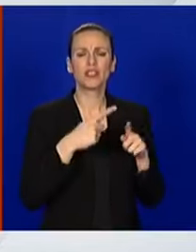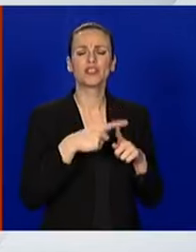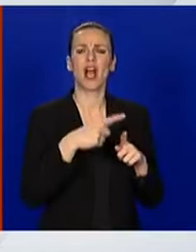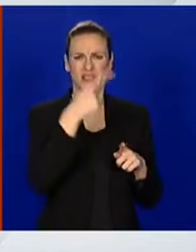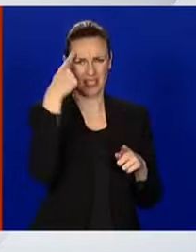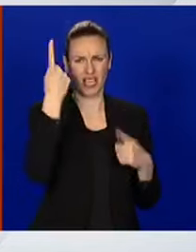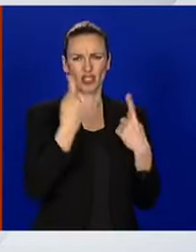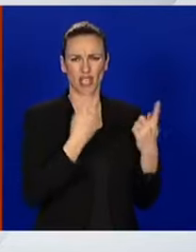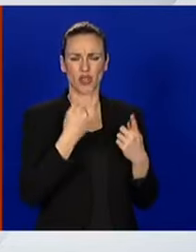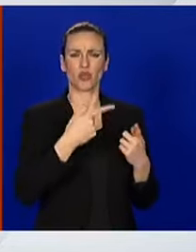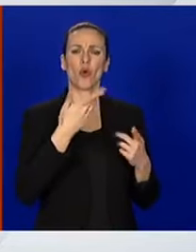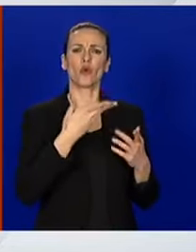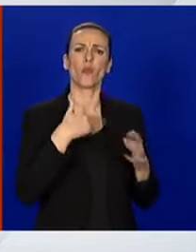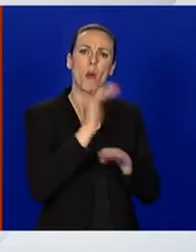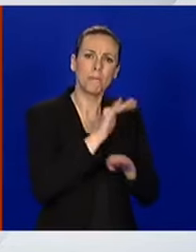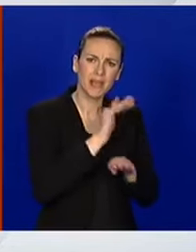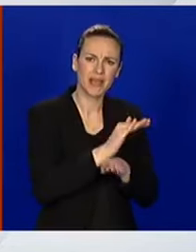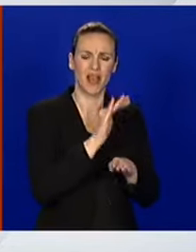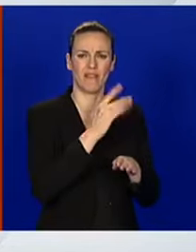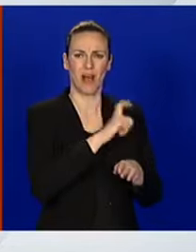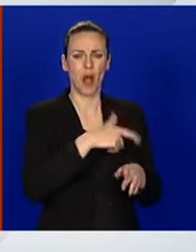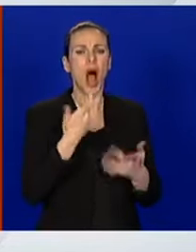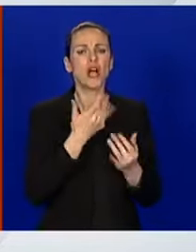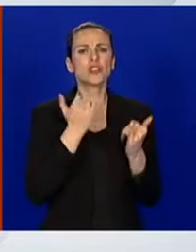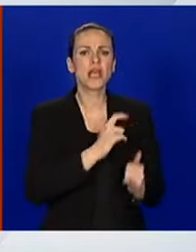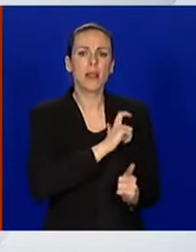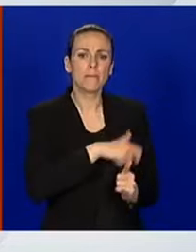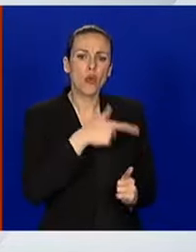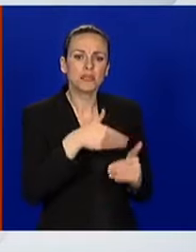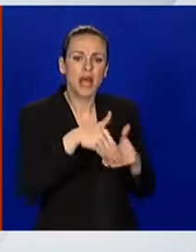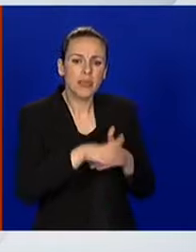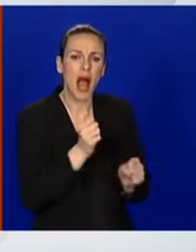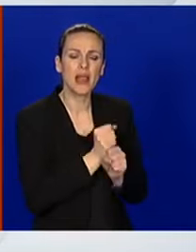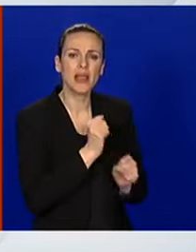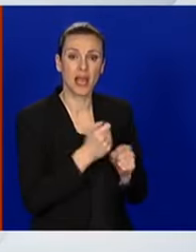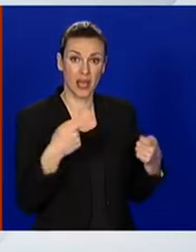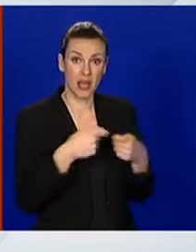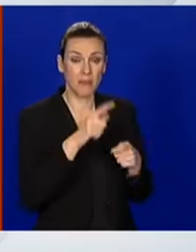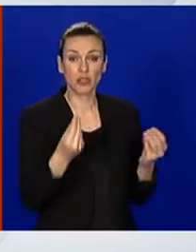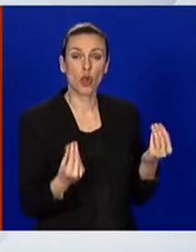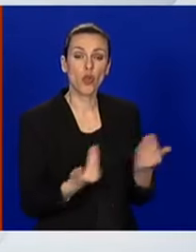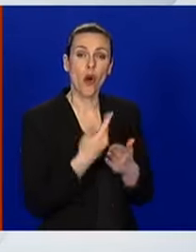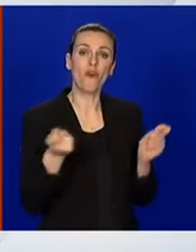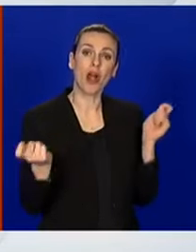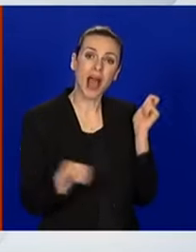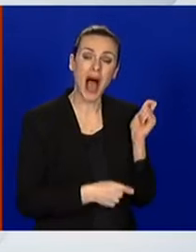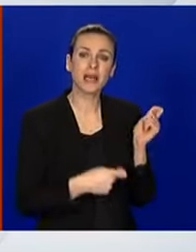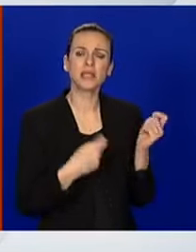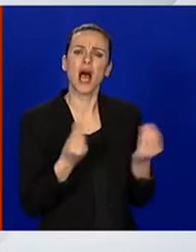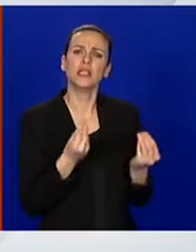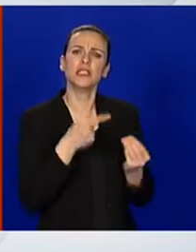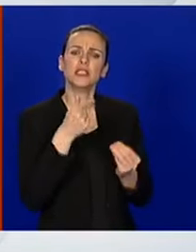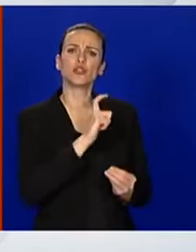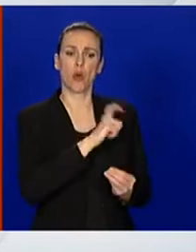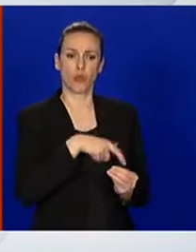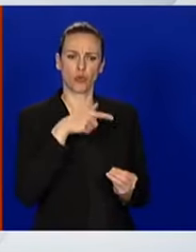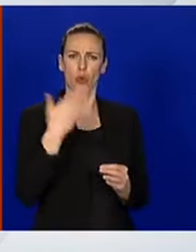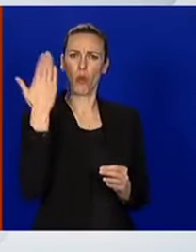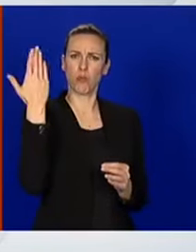dogodilo i kako se odvilo, kako je policija sada dalje reagirala, imali novih sankcija i zašto policija, budući da je to